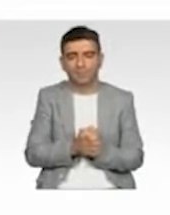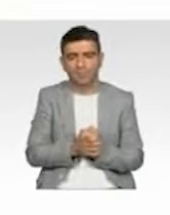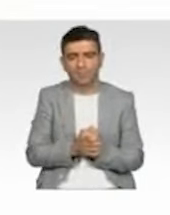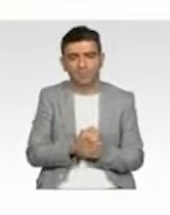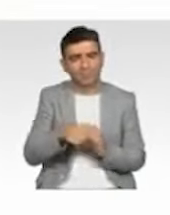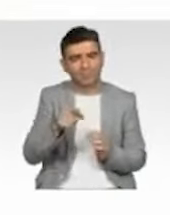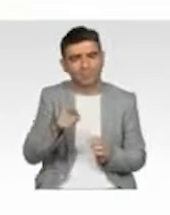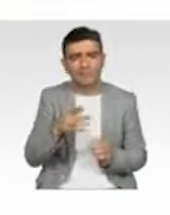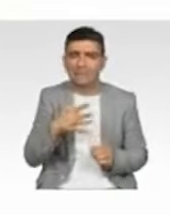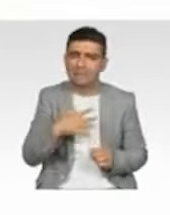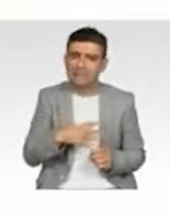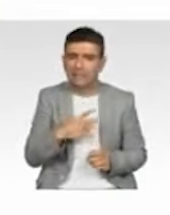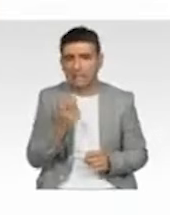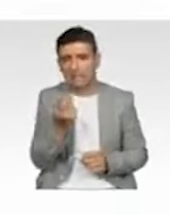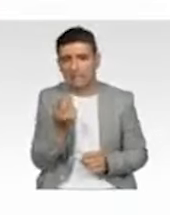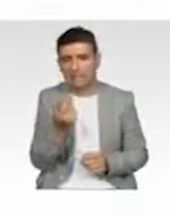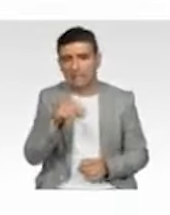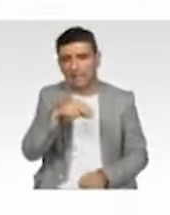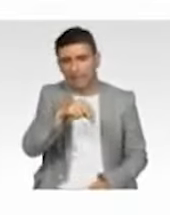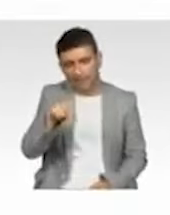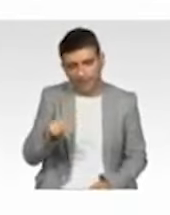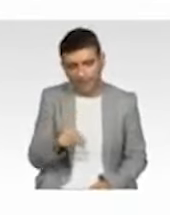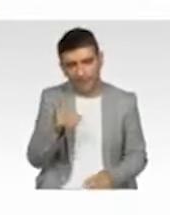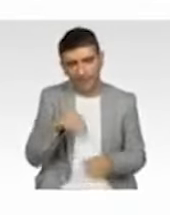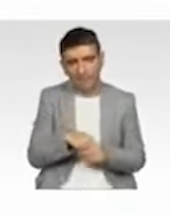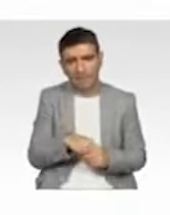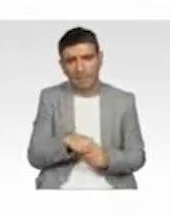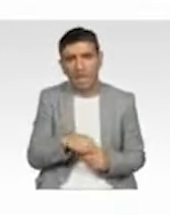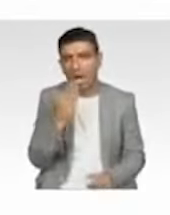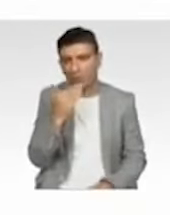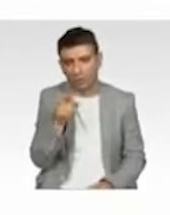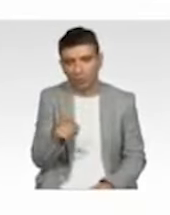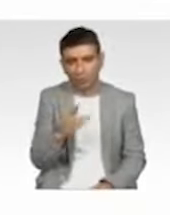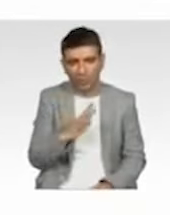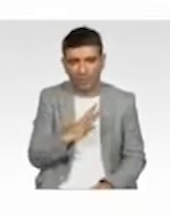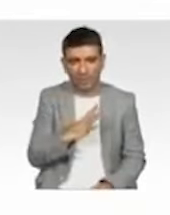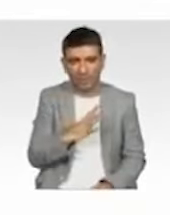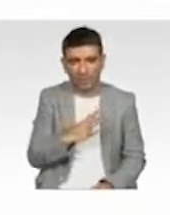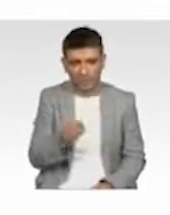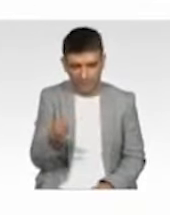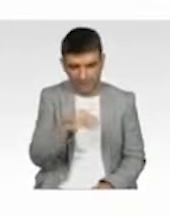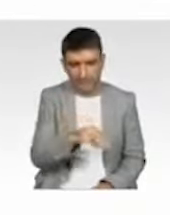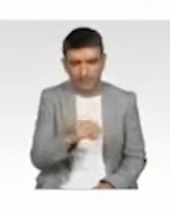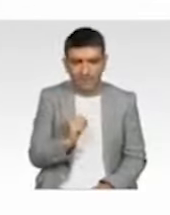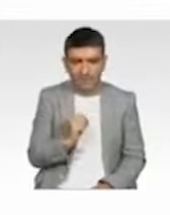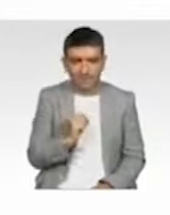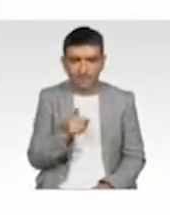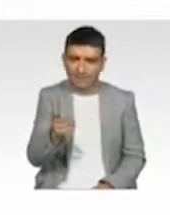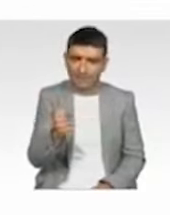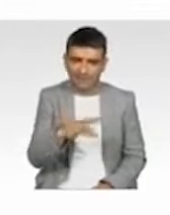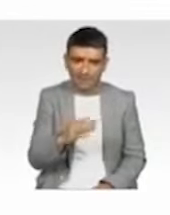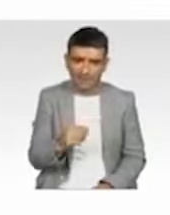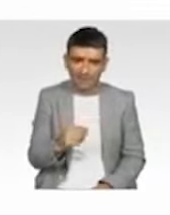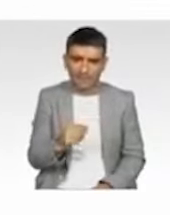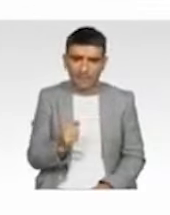kararı, arzunuza göre. Bak acıyı elim acı titrer. Burada. Ha. Atayım mı? Atalım. Sen at